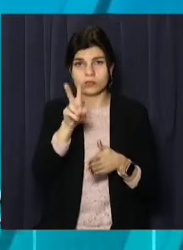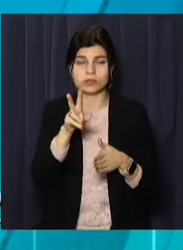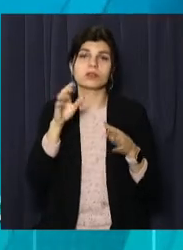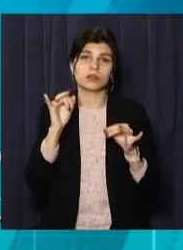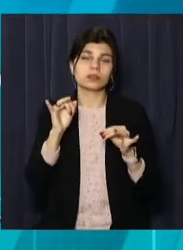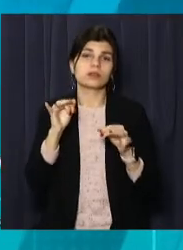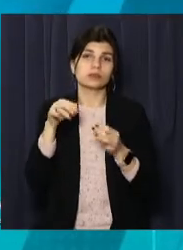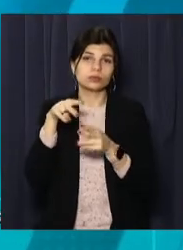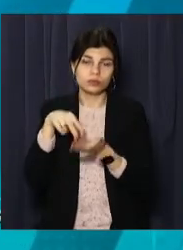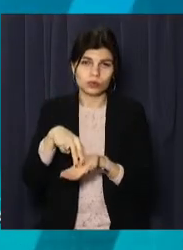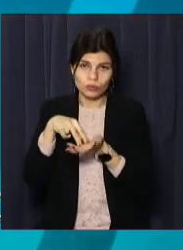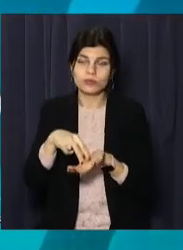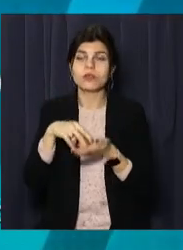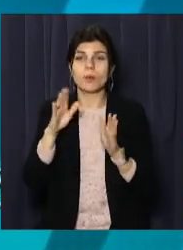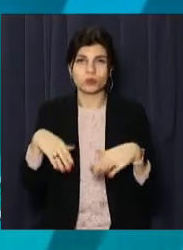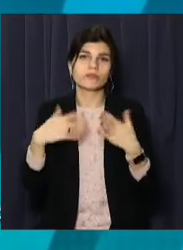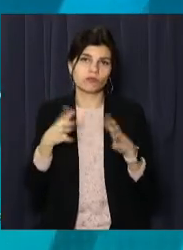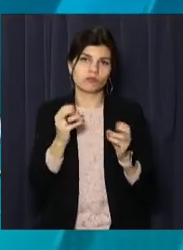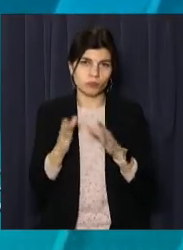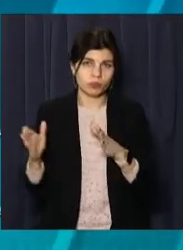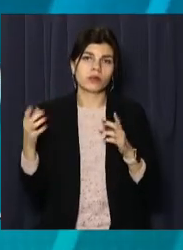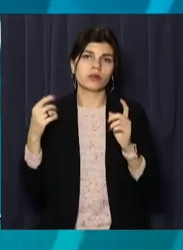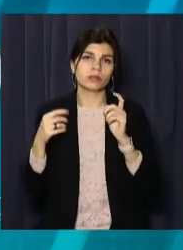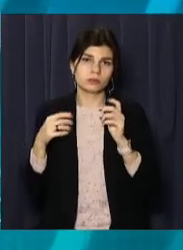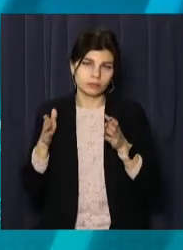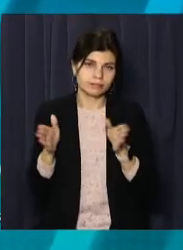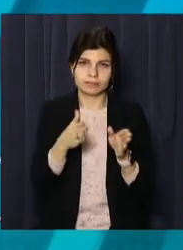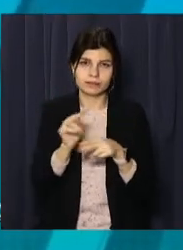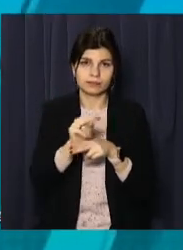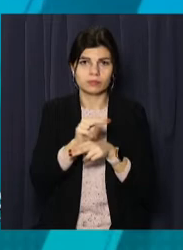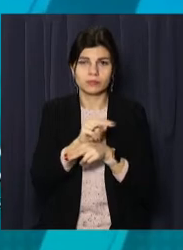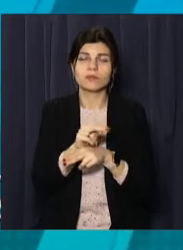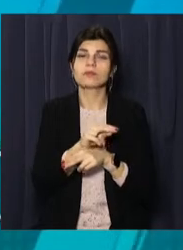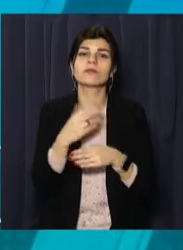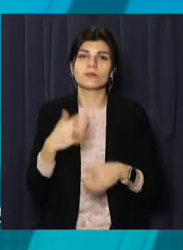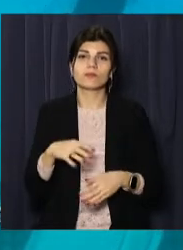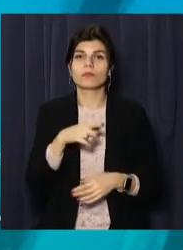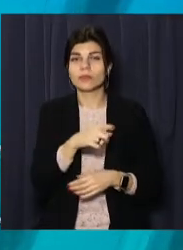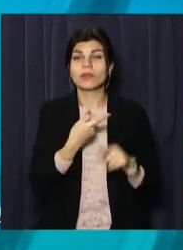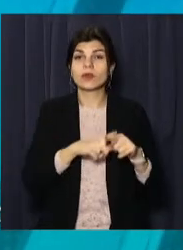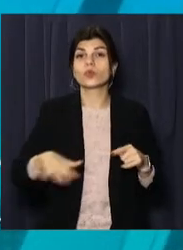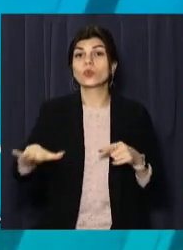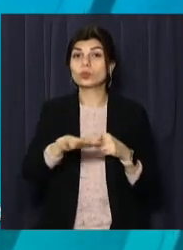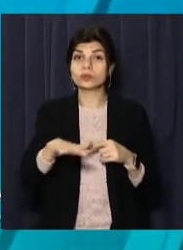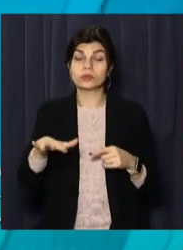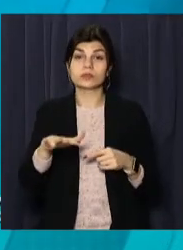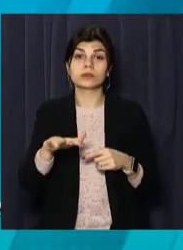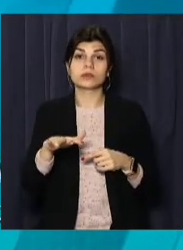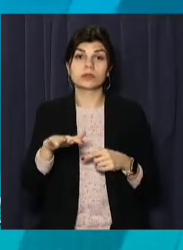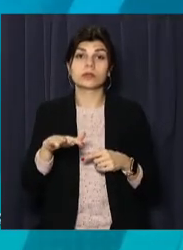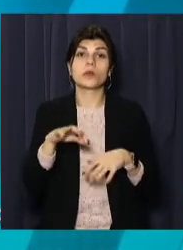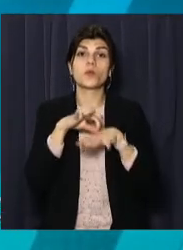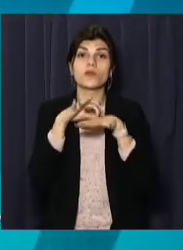відновлено. Причина аварийного состояния трамвайной колеи на всей делянке. Служба пути предприятия на этом участке